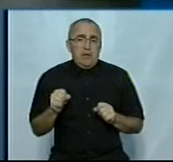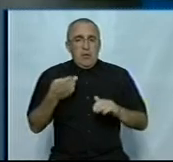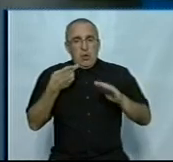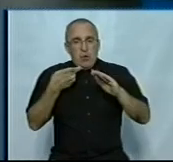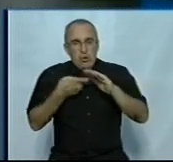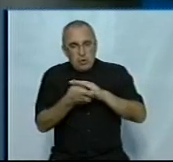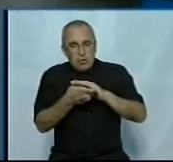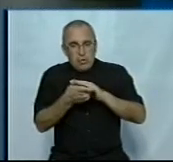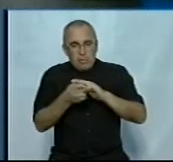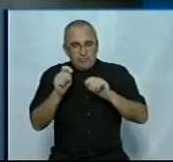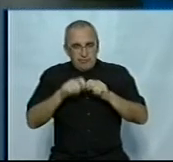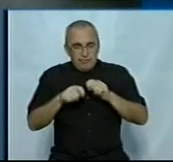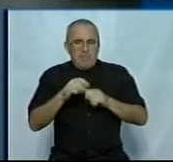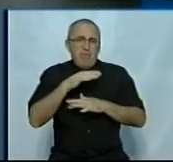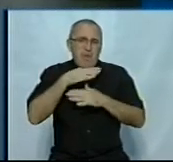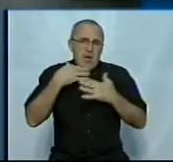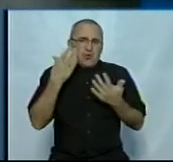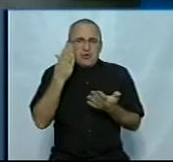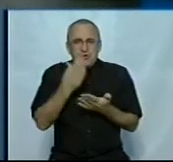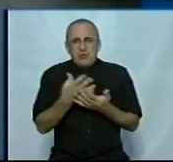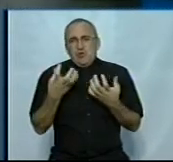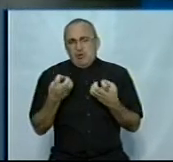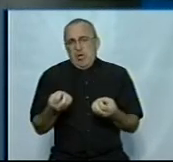є набагато ще